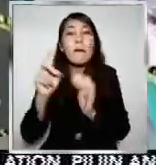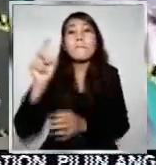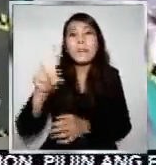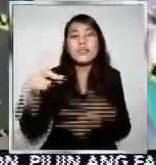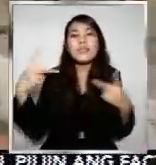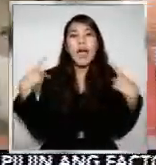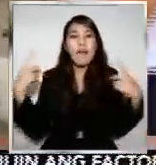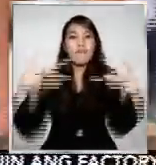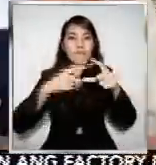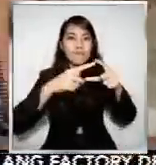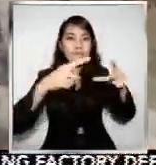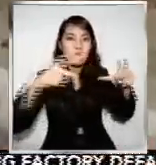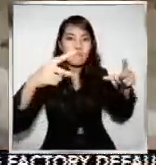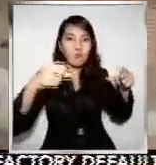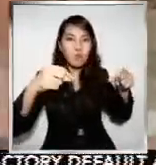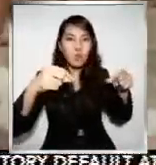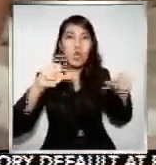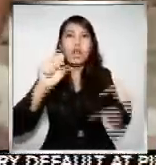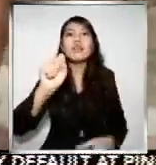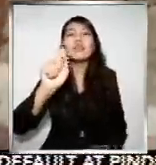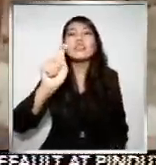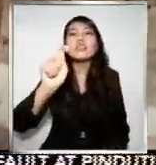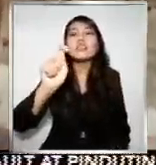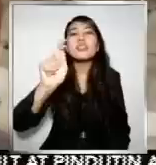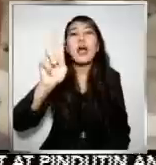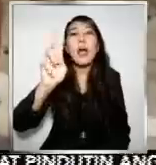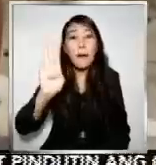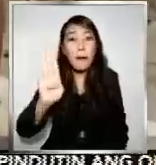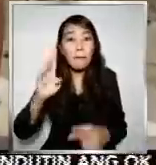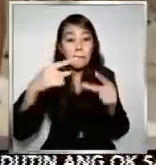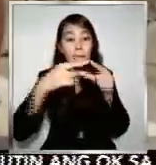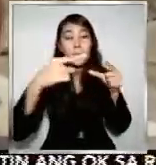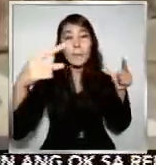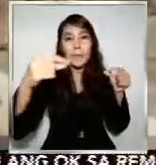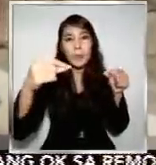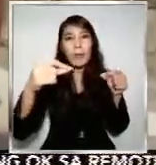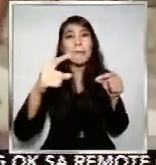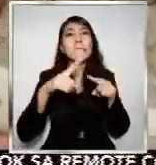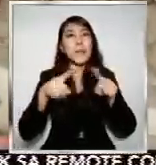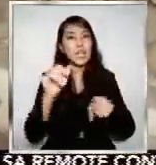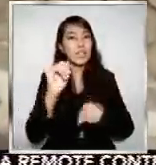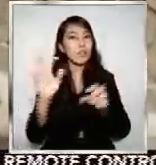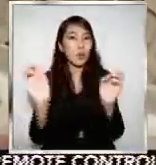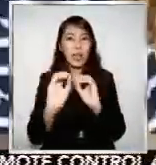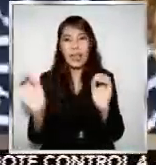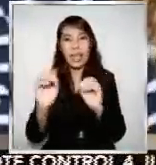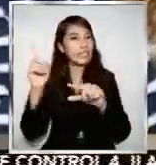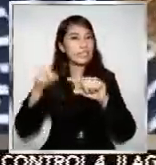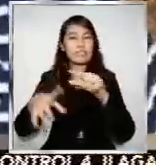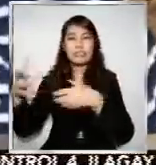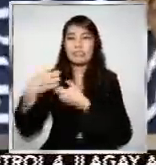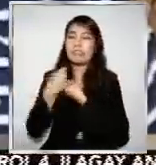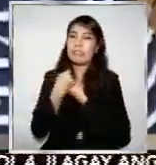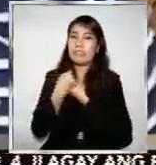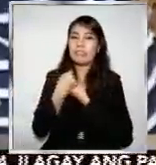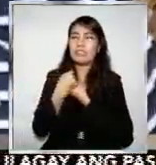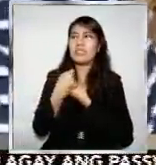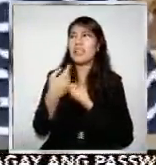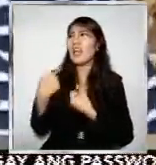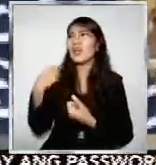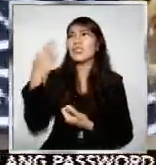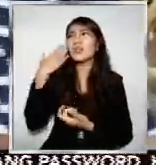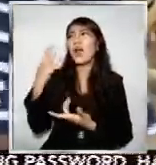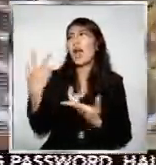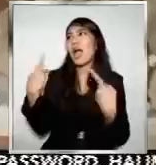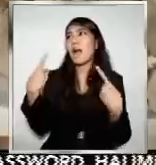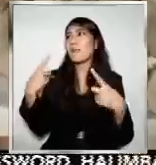ng ayuda. Alam mo, dito na yung pamilya namin, hindi pala yata nadala ng firma namin. Kaya pinapuha yung stub. Kaya alam ko, okay na kasi